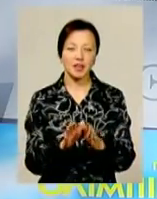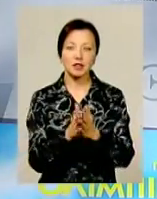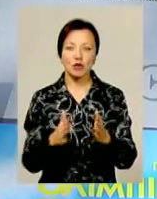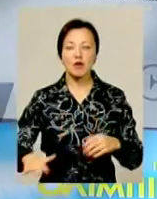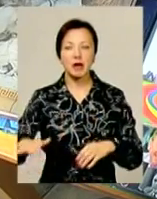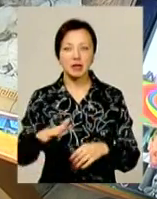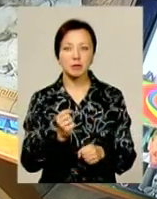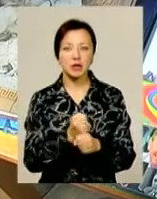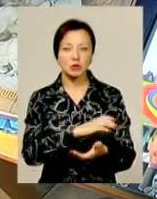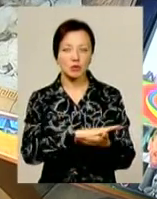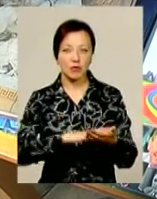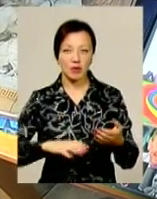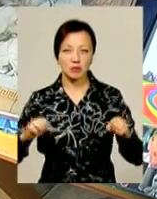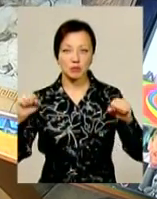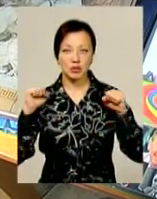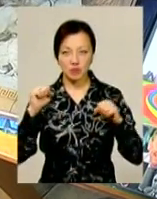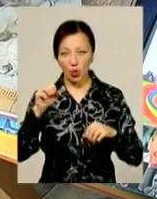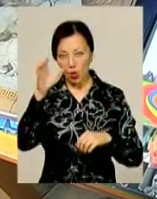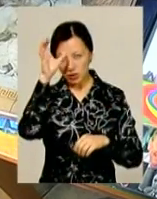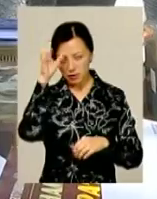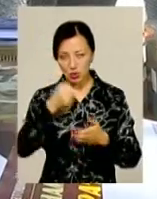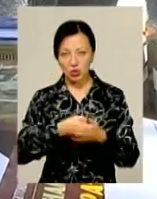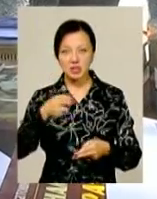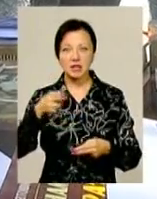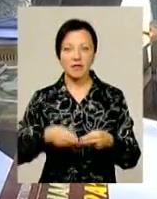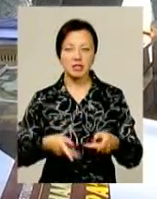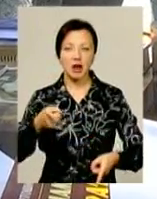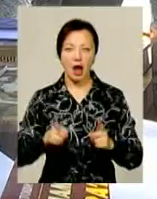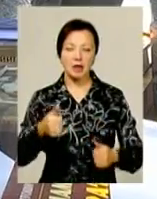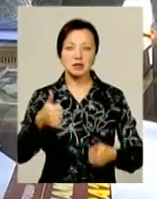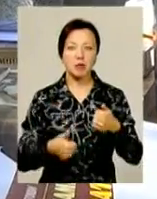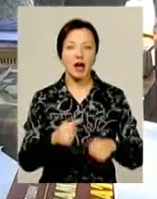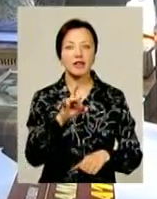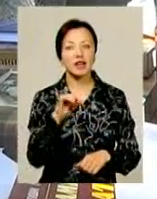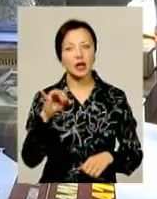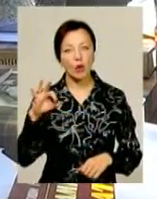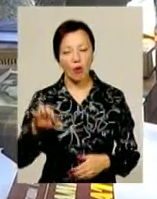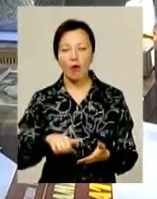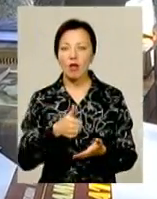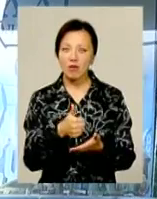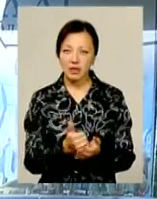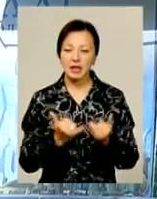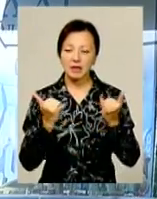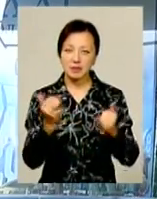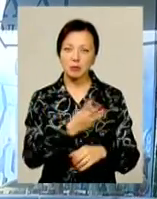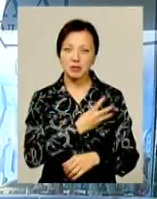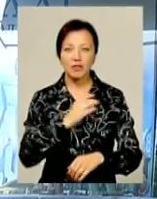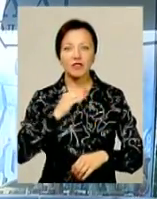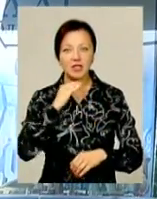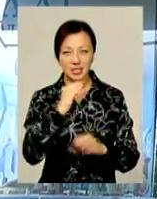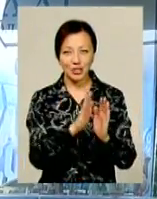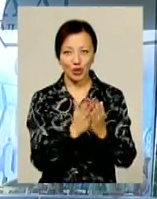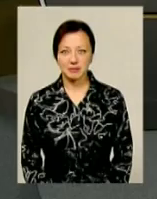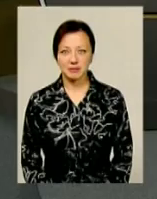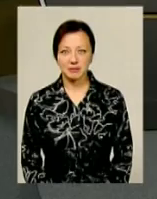книжковий майданчик працюватиме на спортивну освіту краян до завершення реальних змагань у Ріо-де-Жанейро. Головне, аби для всіх охочих вистачило